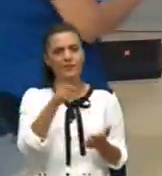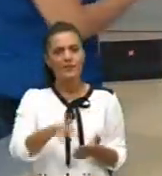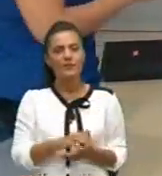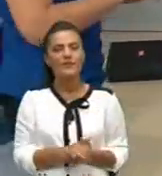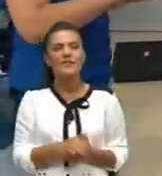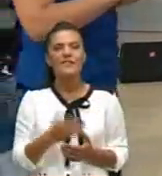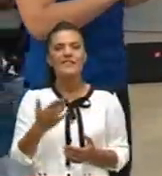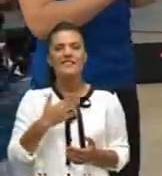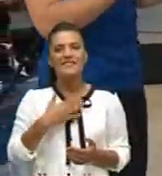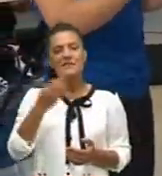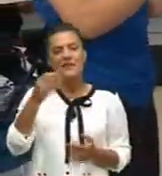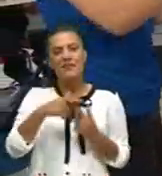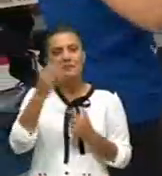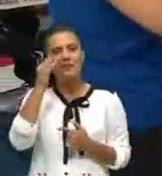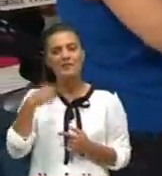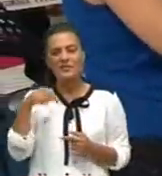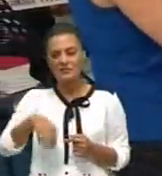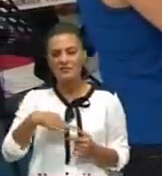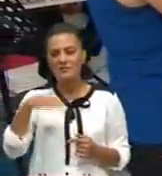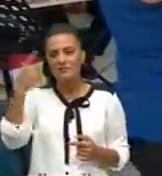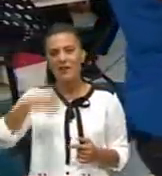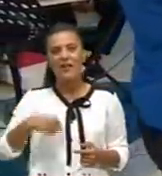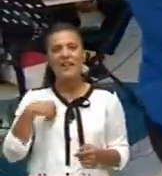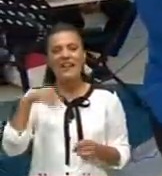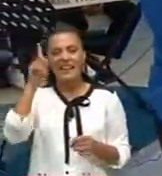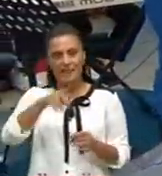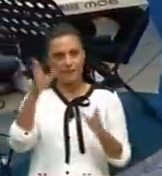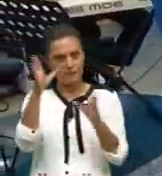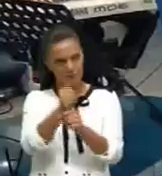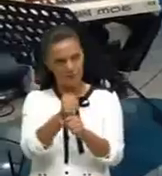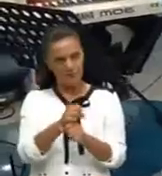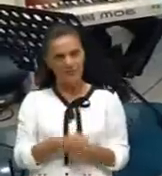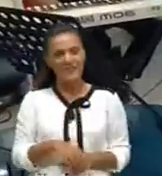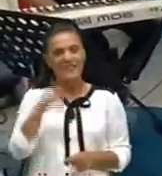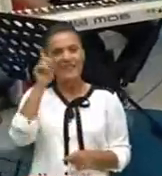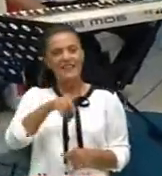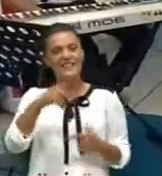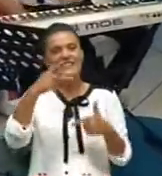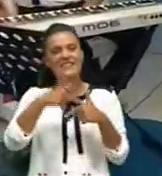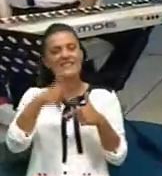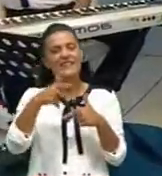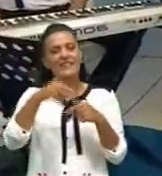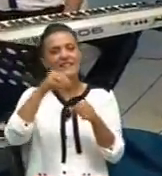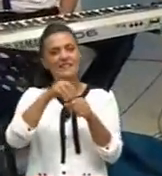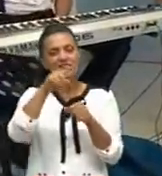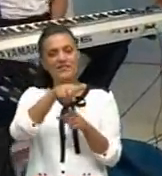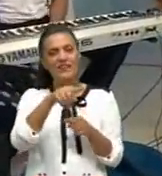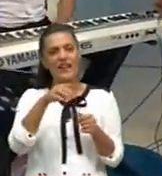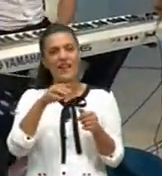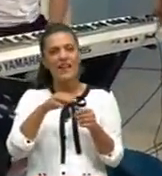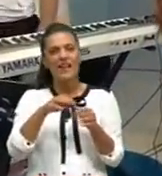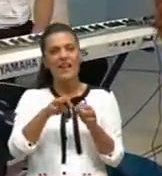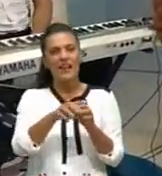Genel, vallahi yani burada şimdi beni böyle. Bence buradan tuttuk. Şöyle değil bu mi? Bu zihkiri şöyle ben dayadım. İlk öğretirken